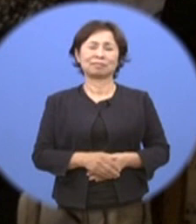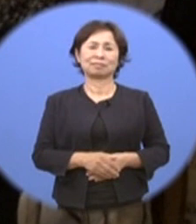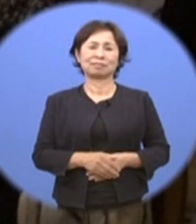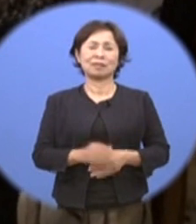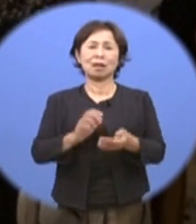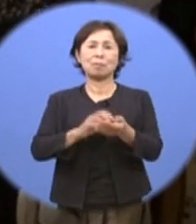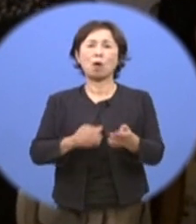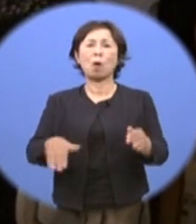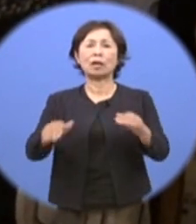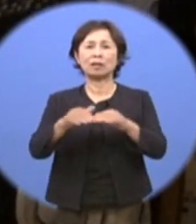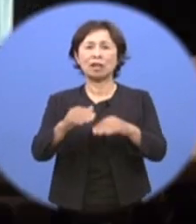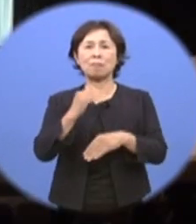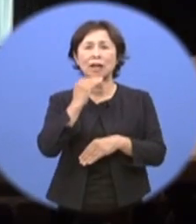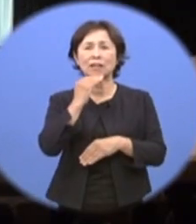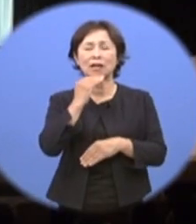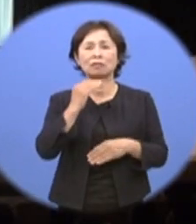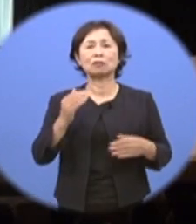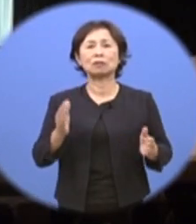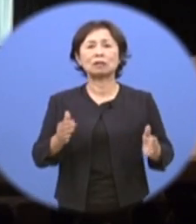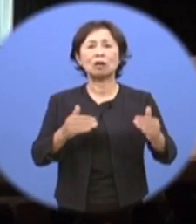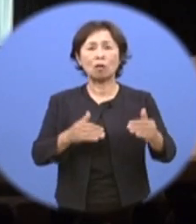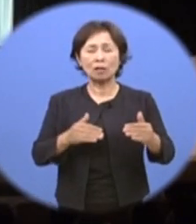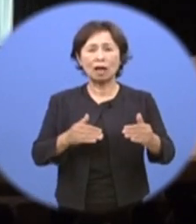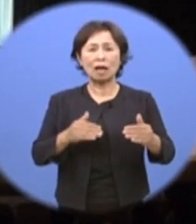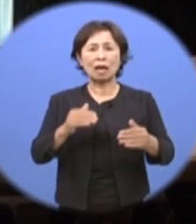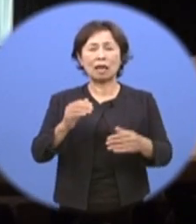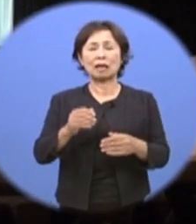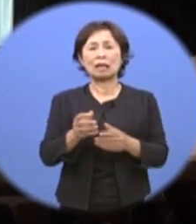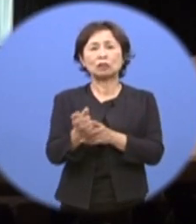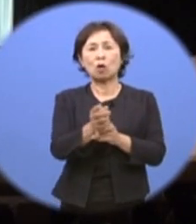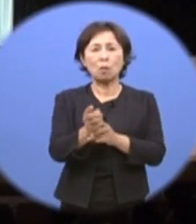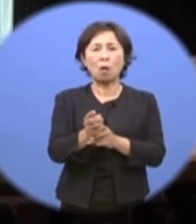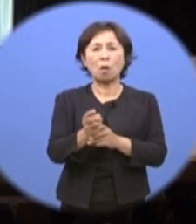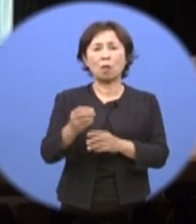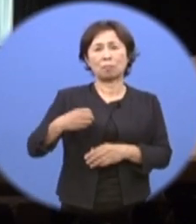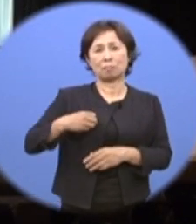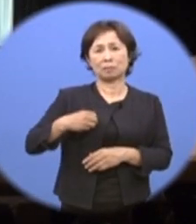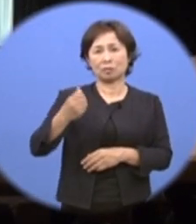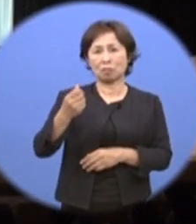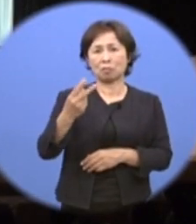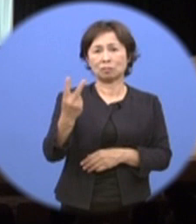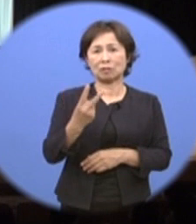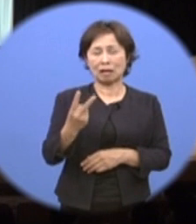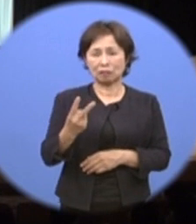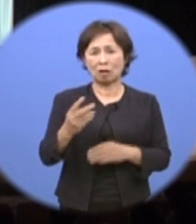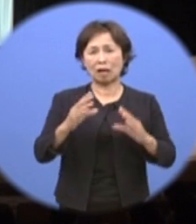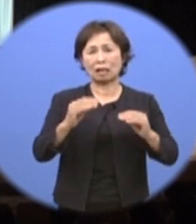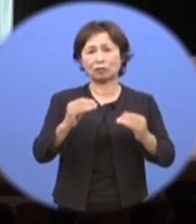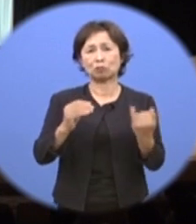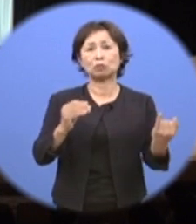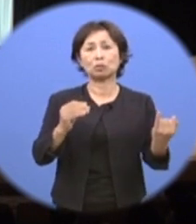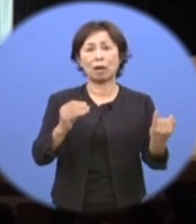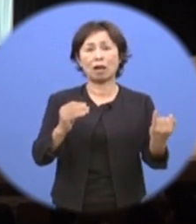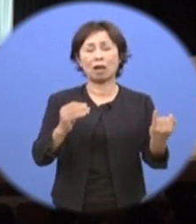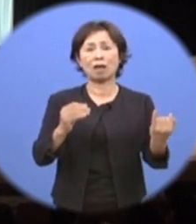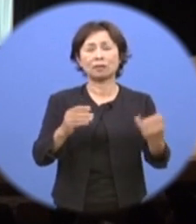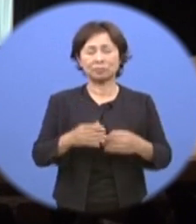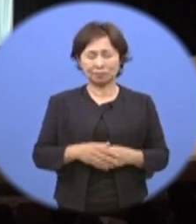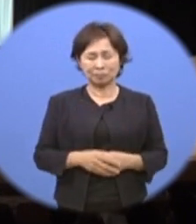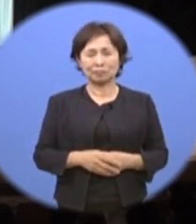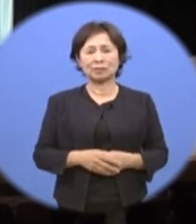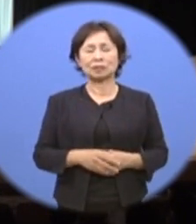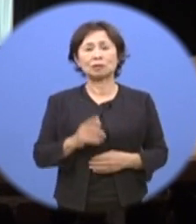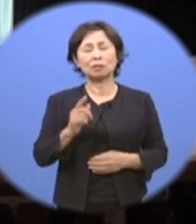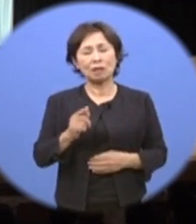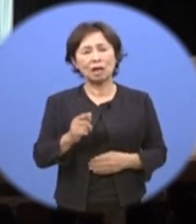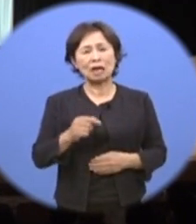病院の待合室で救急隊員と話をする娘の孝子さん。その会話から在宅医療